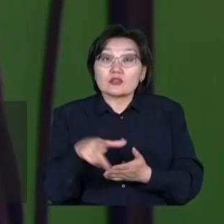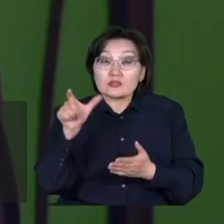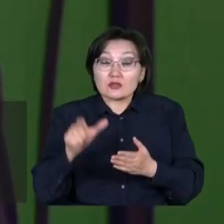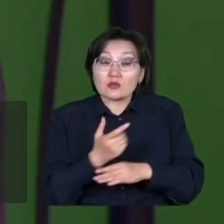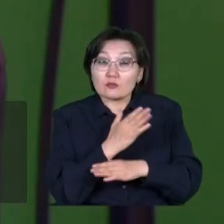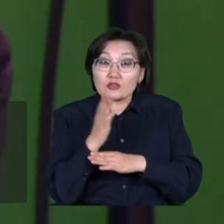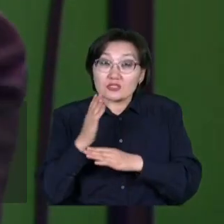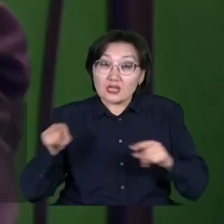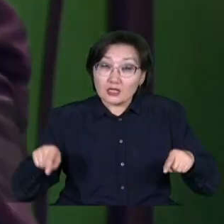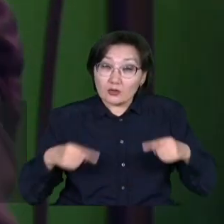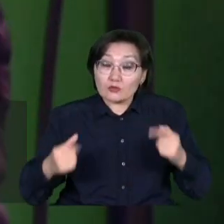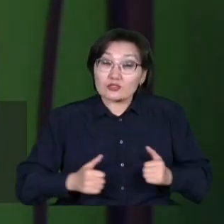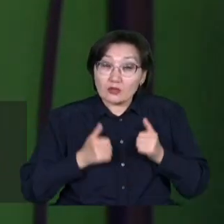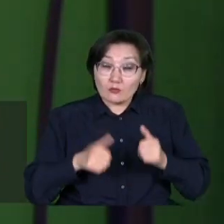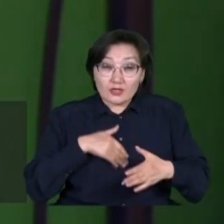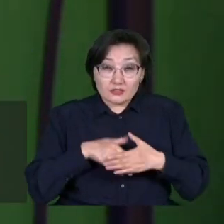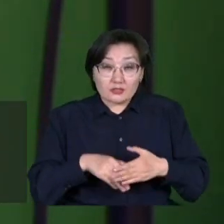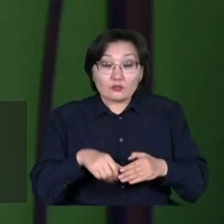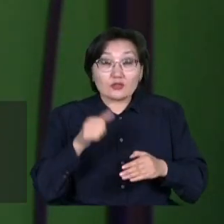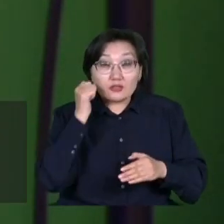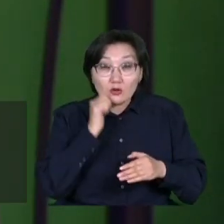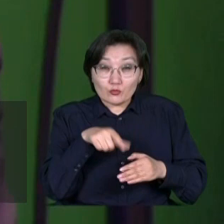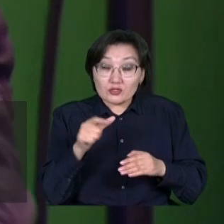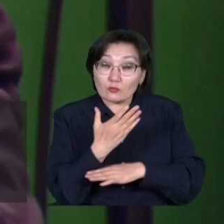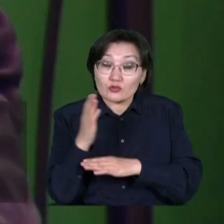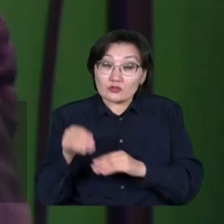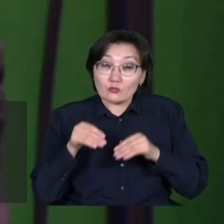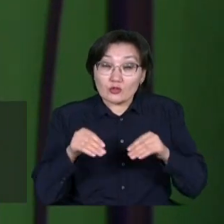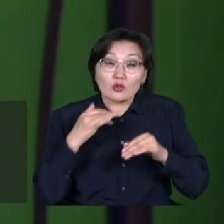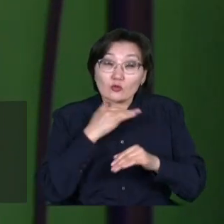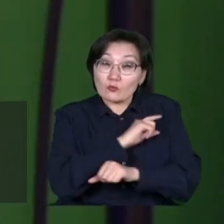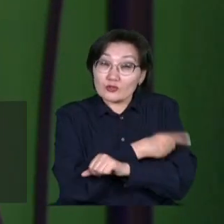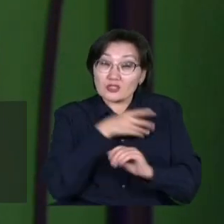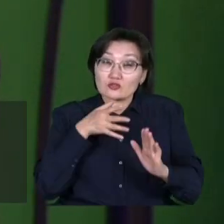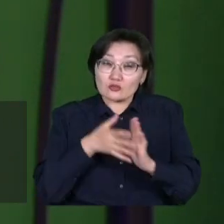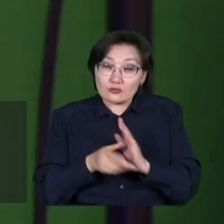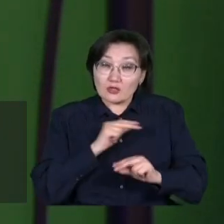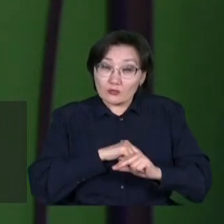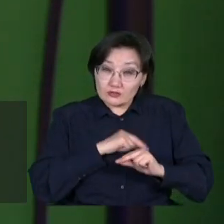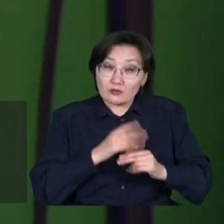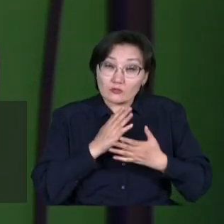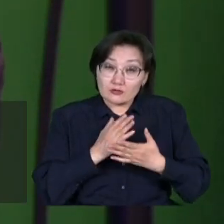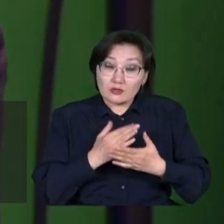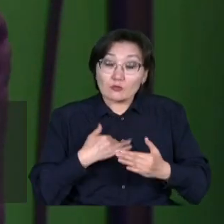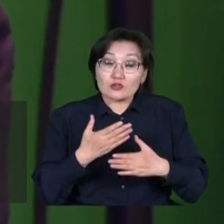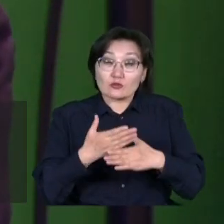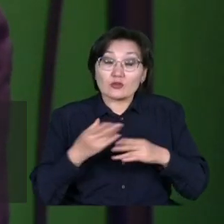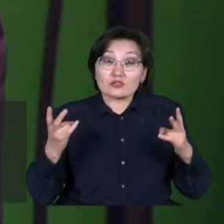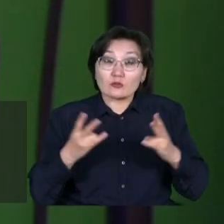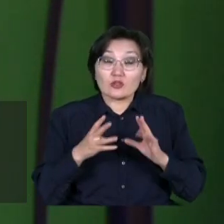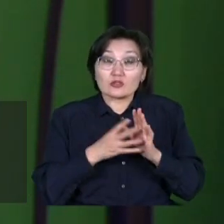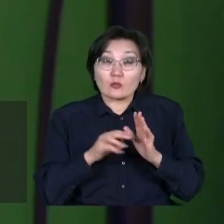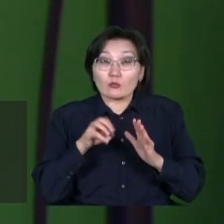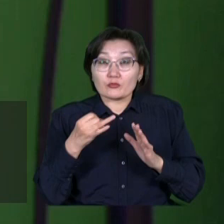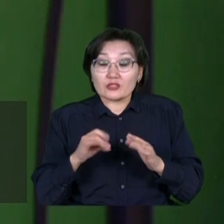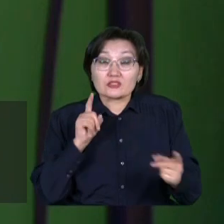қалпына келтіруге тырысып жатырмыз. Белсенді ардагерлер көгалдандыру үшін көп күшін жұмсап еңбек етіп жатыр. Осы тұста бізге көмек керек. 9